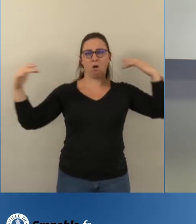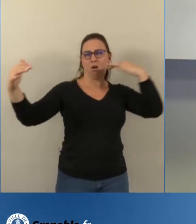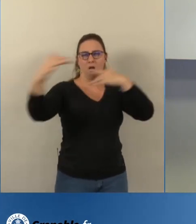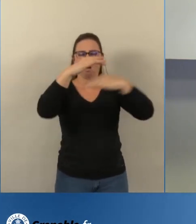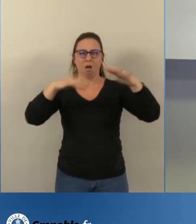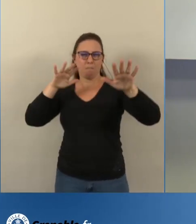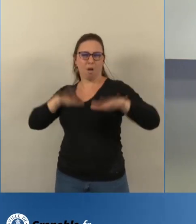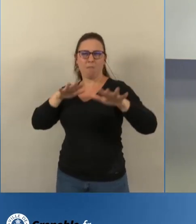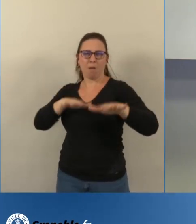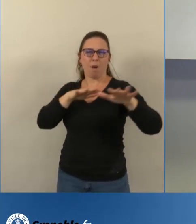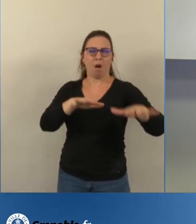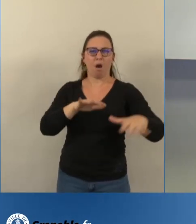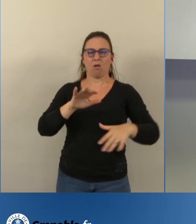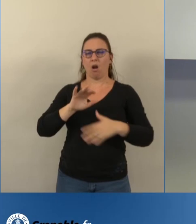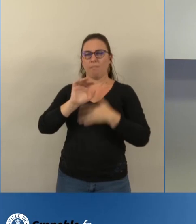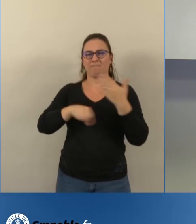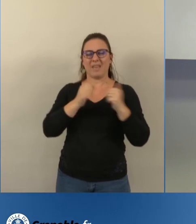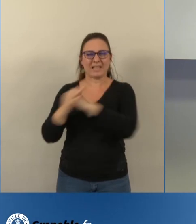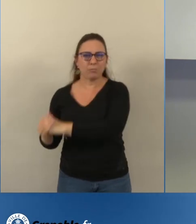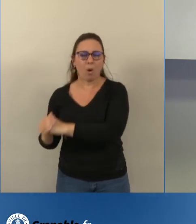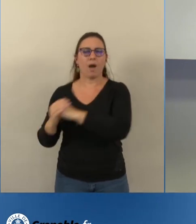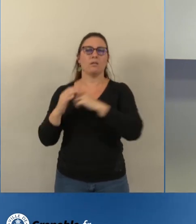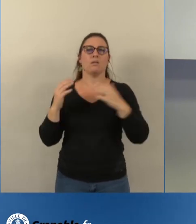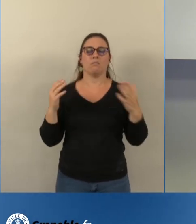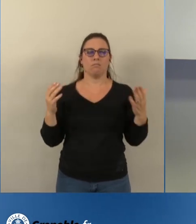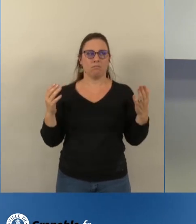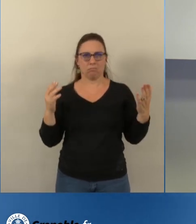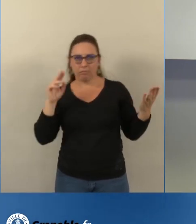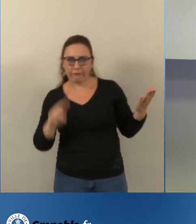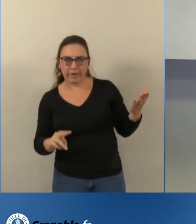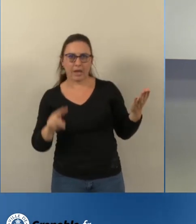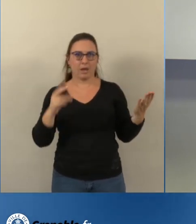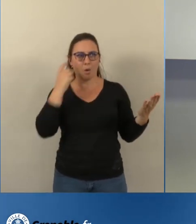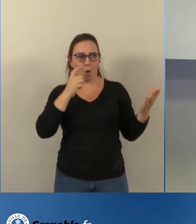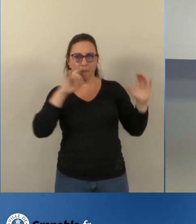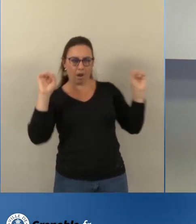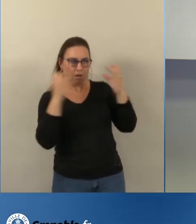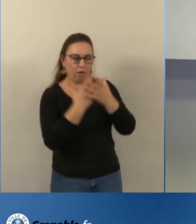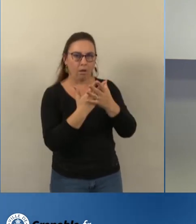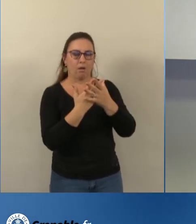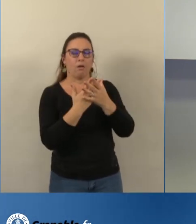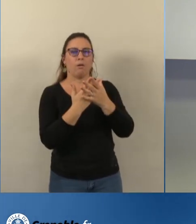des manifestations d'extrême droite nous avons vu aussi les réactions